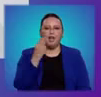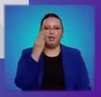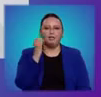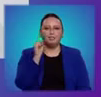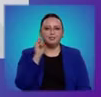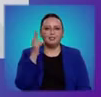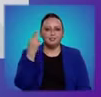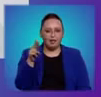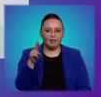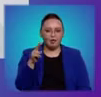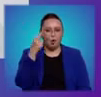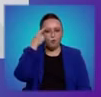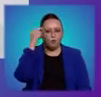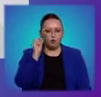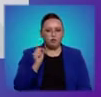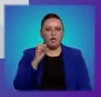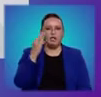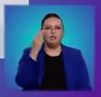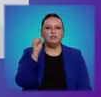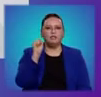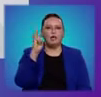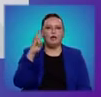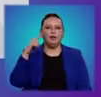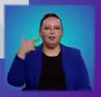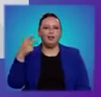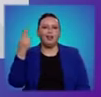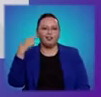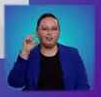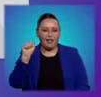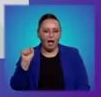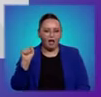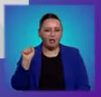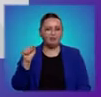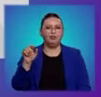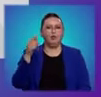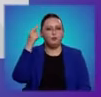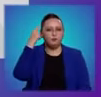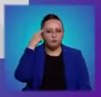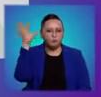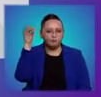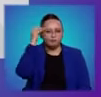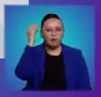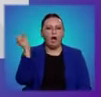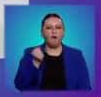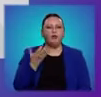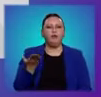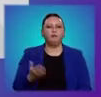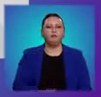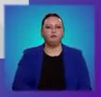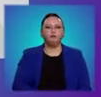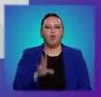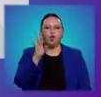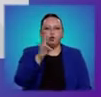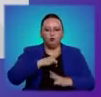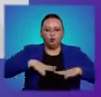үгийг ихэнхлэгтэй бичдэг бах нь шангада гэж бичиж байгааг нүдлэн тогтоож аваарай. За монгол бичигт нуур гэдэг үгийг нагуур